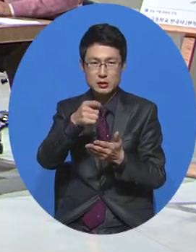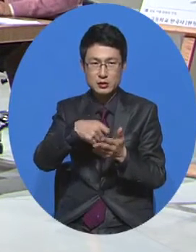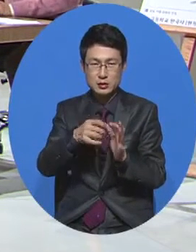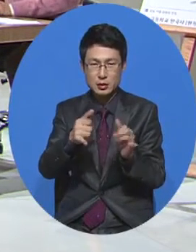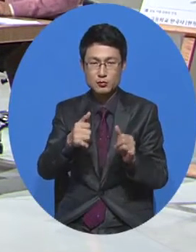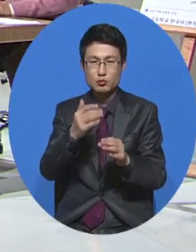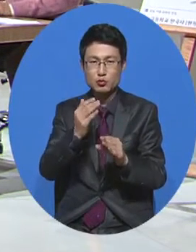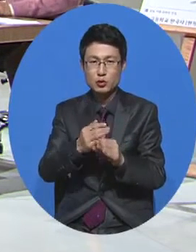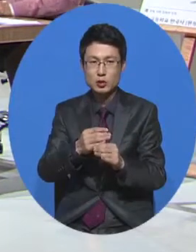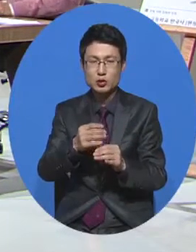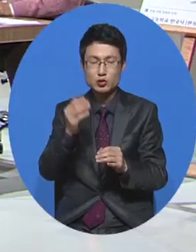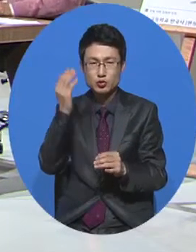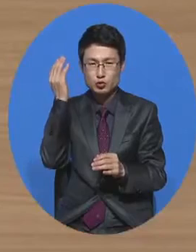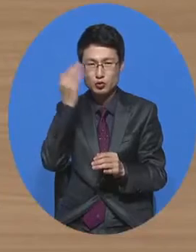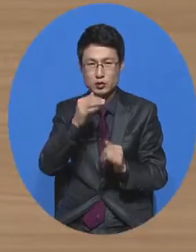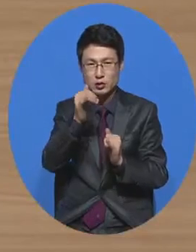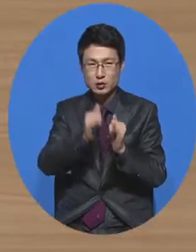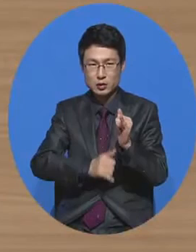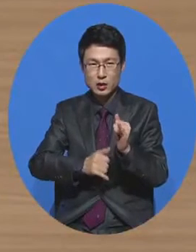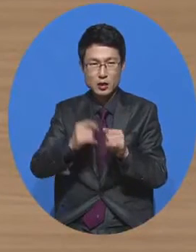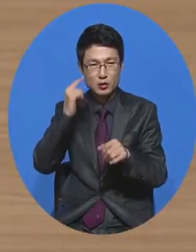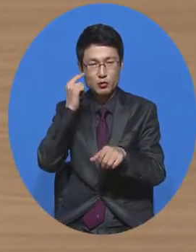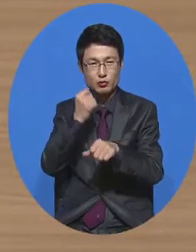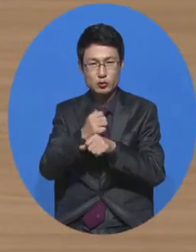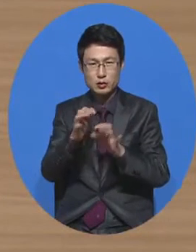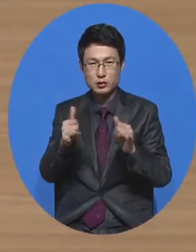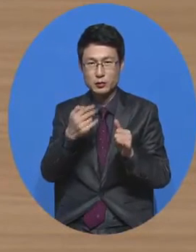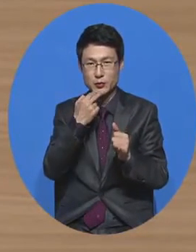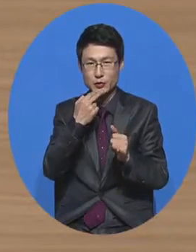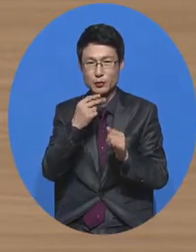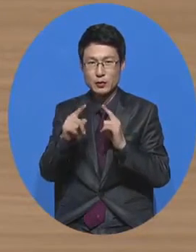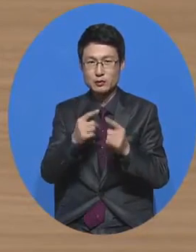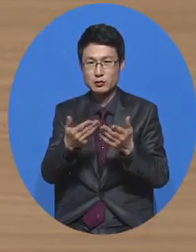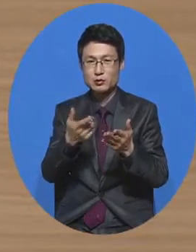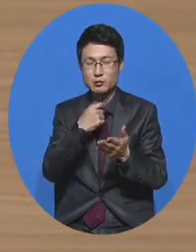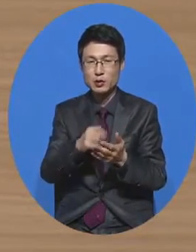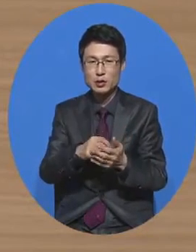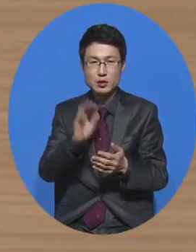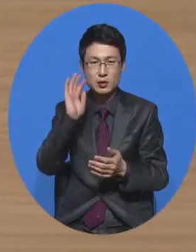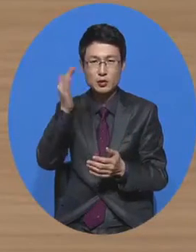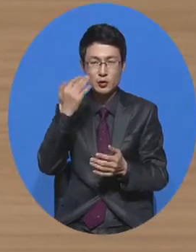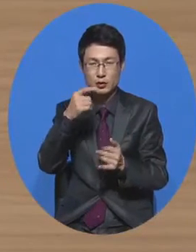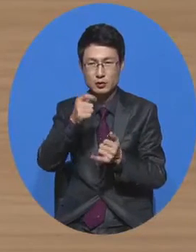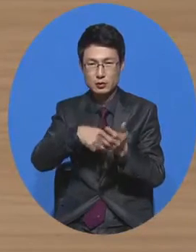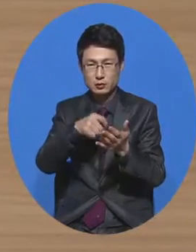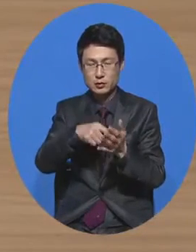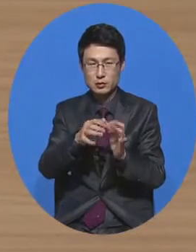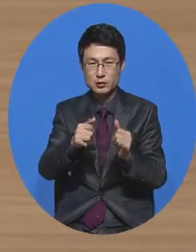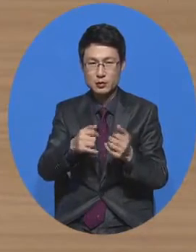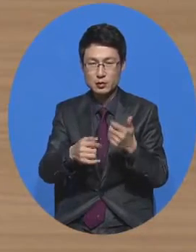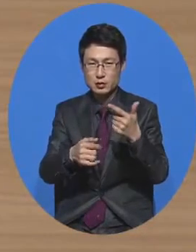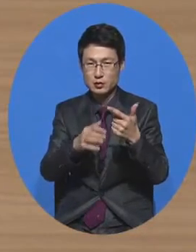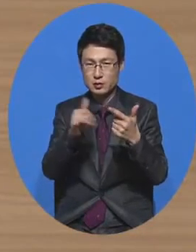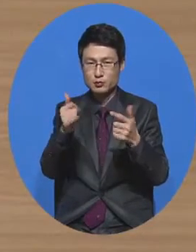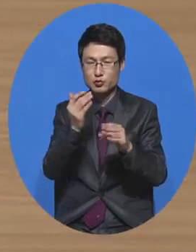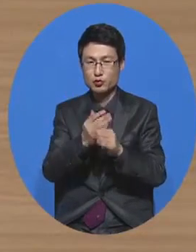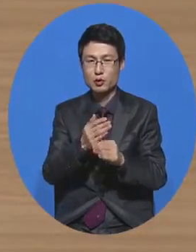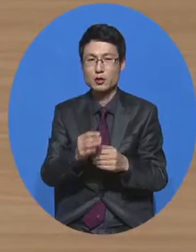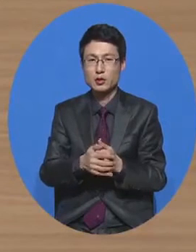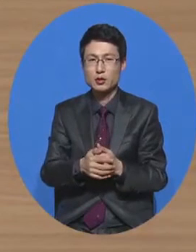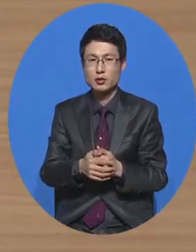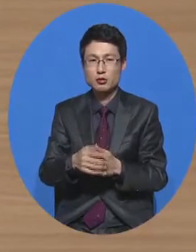순수 역사학자가 없다는 점도 지적이 많이 되는데요 이를테면 현대사를 지필 하는 분들 총 6분 가운데